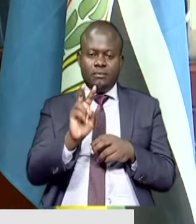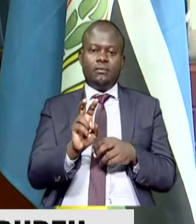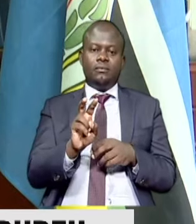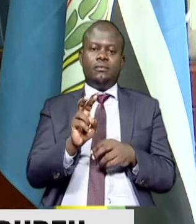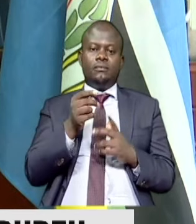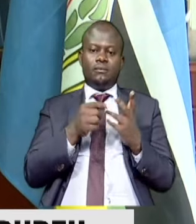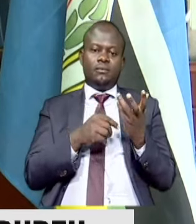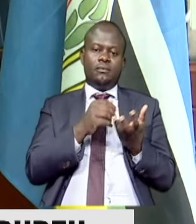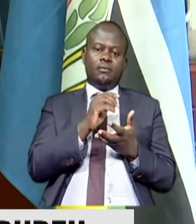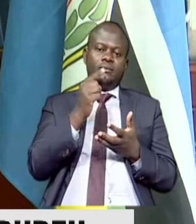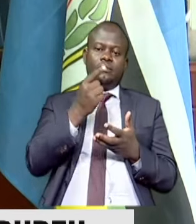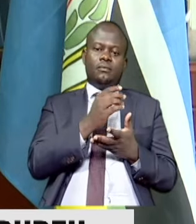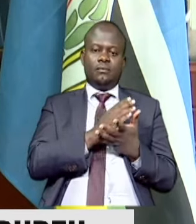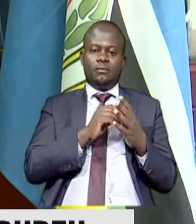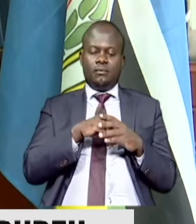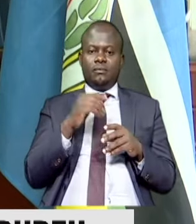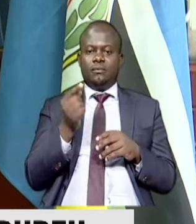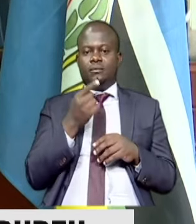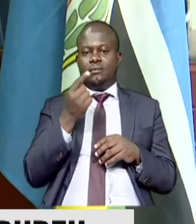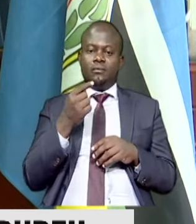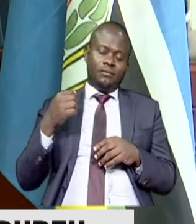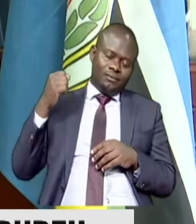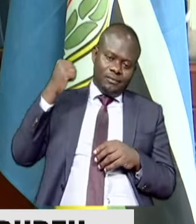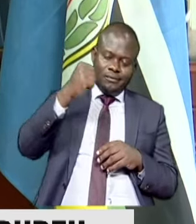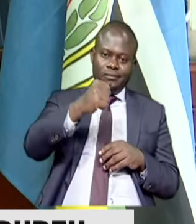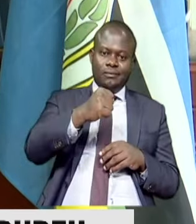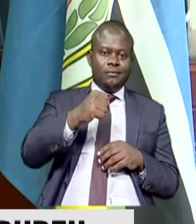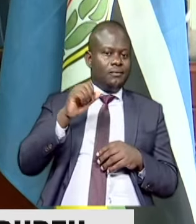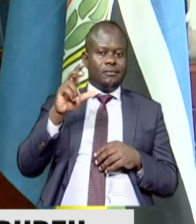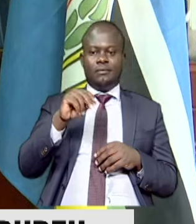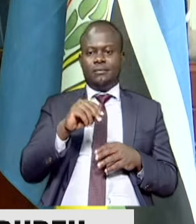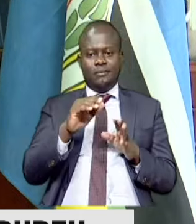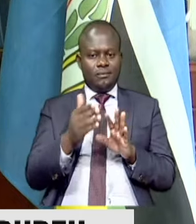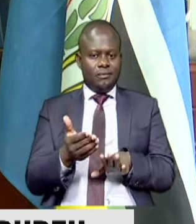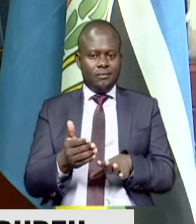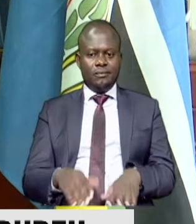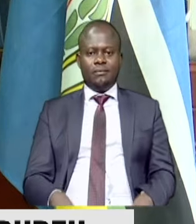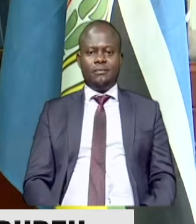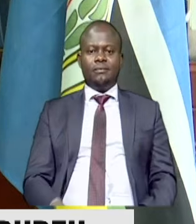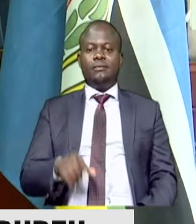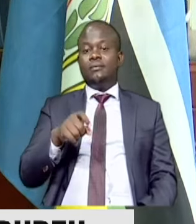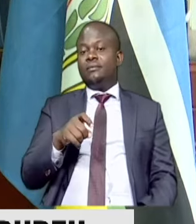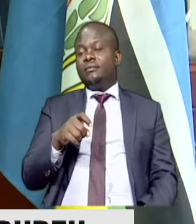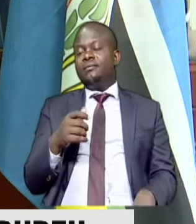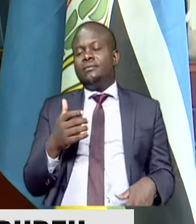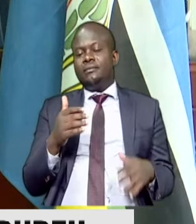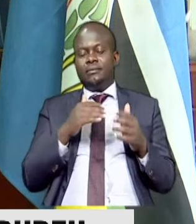ku bintu bimwe gusa, nko kuvuga ngo umuntu yakubiswe ingumi arapfa. Haba akeneye noneho no